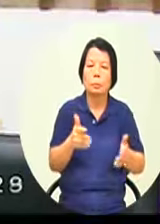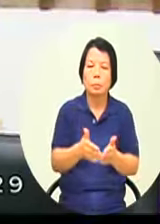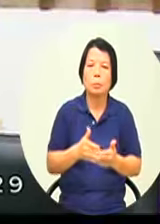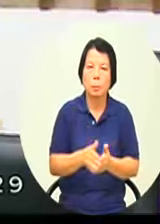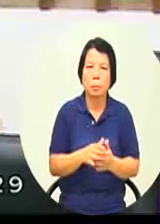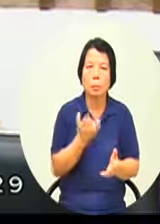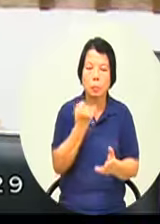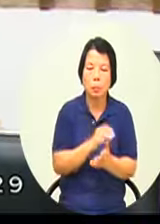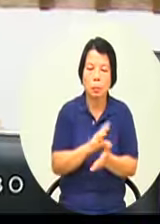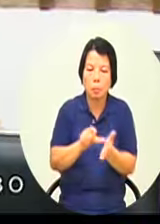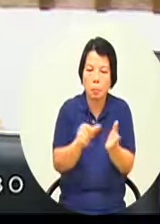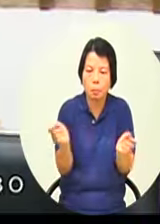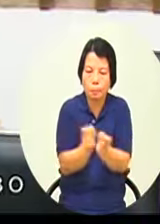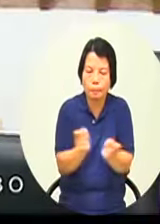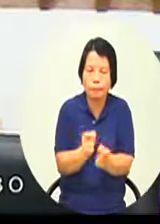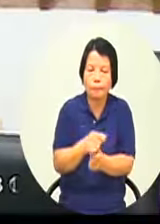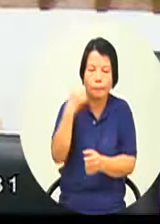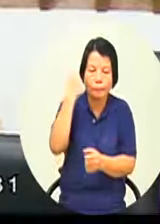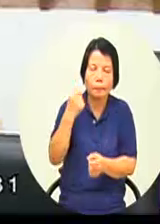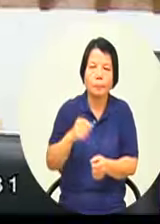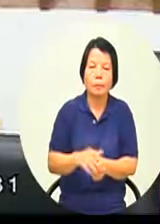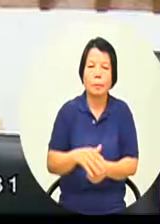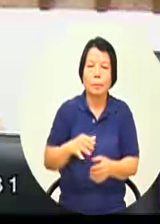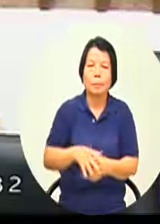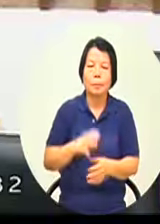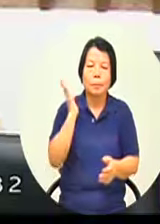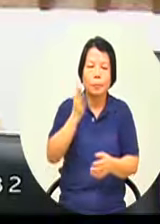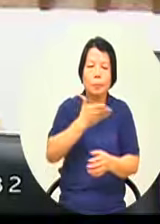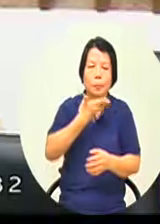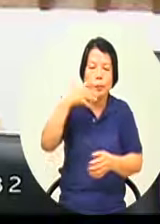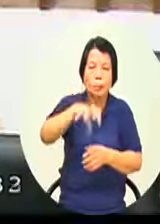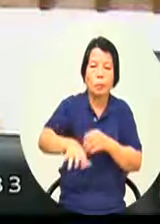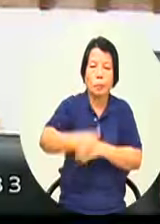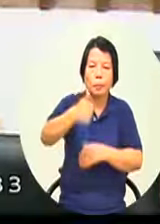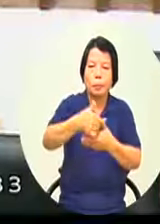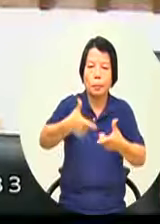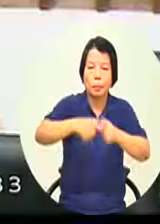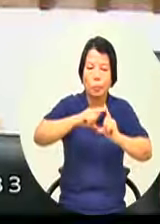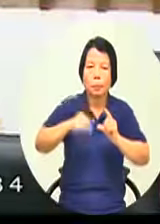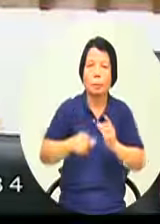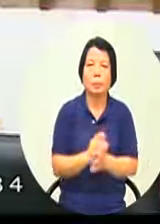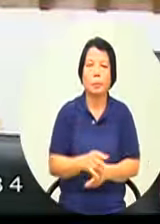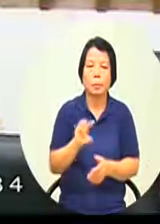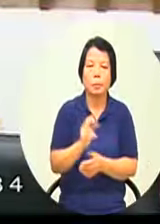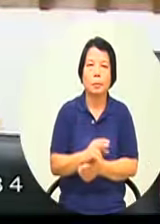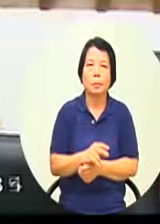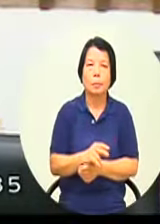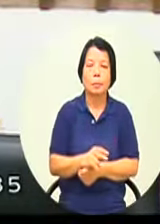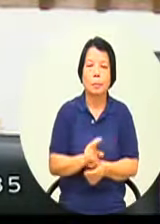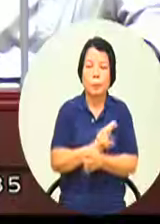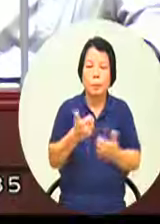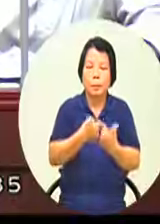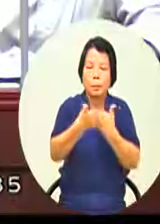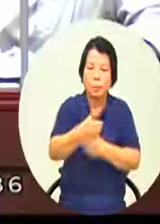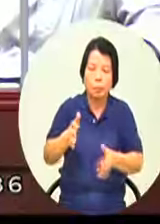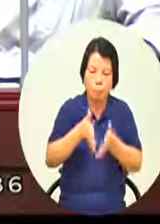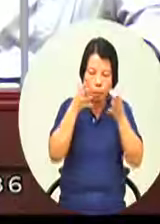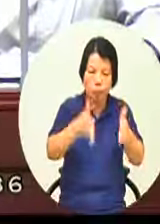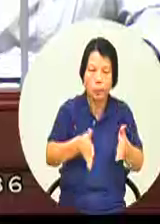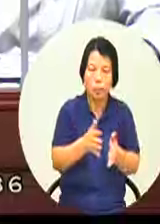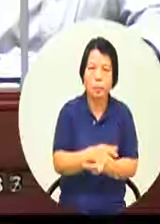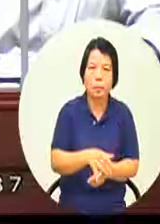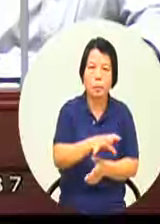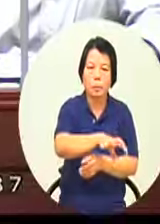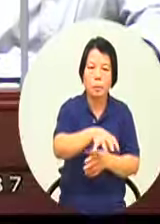来减少民众的不方便？请水利局长回答。 好，请局长答复。 谢谢主席，谢谢李议员。那其实这个区域我们在过